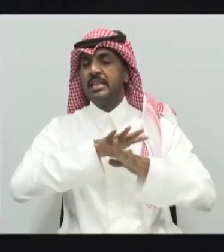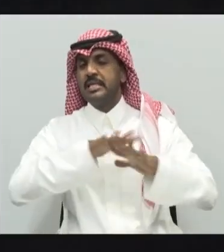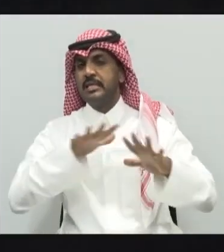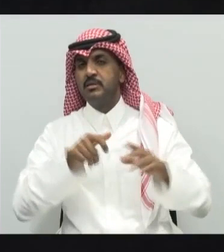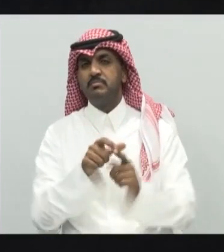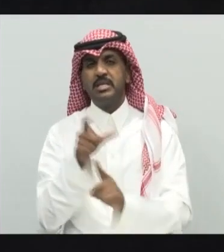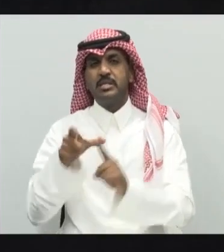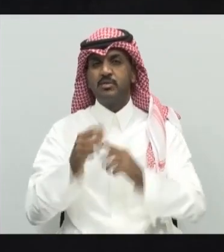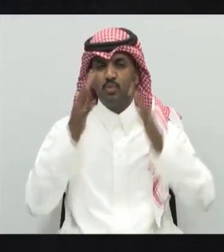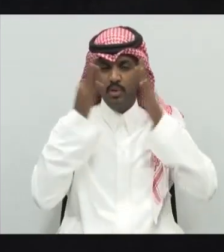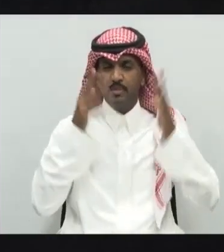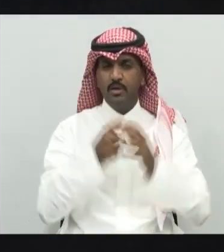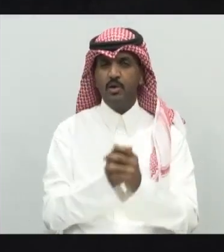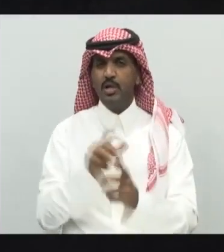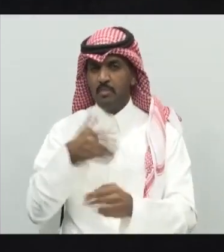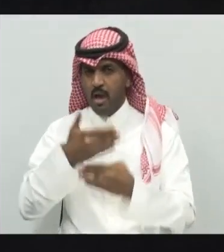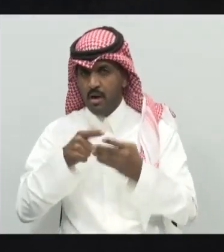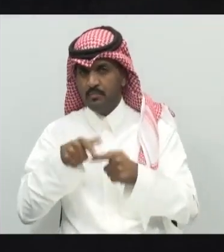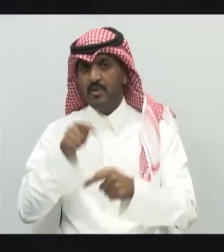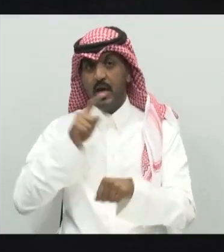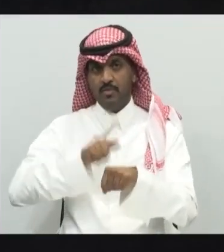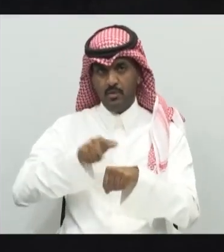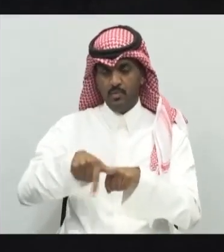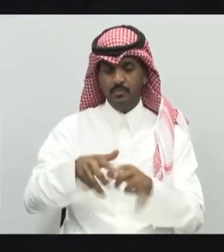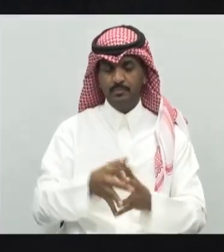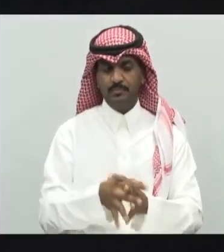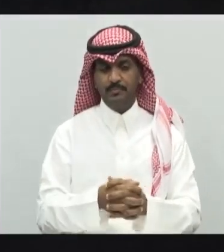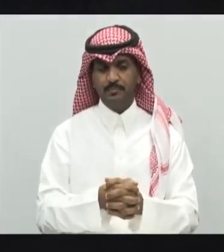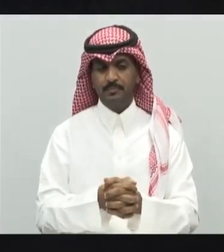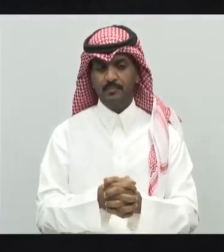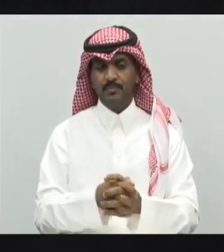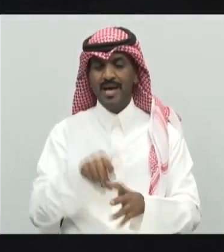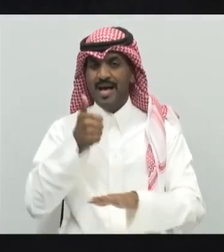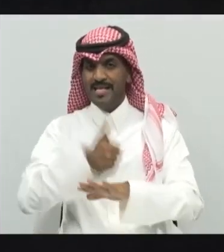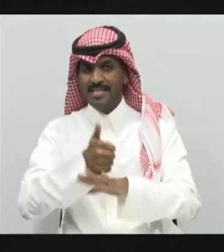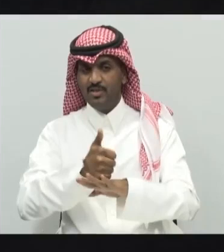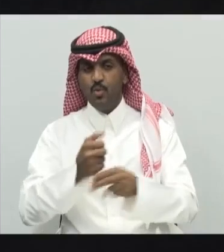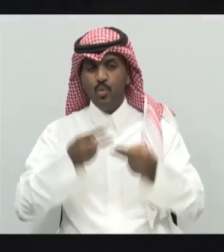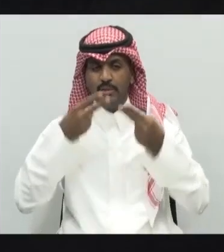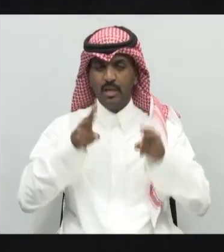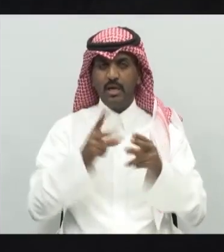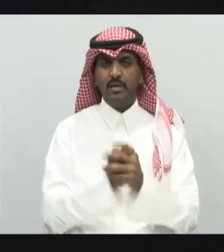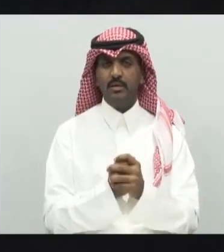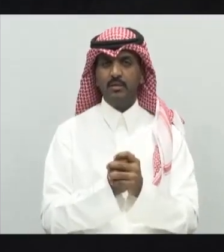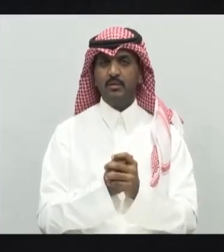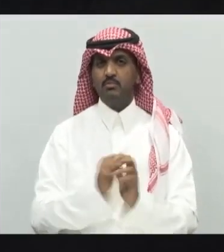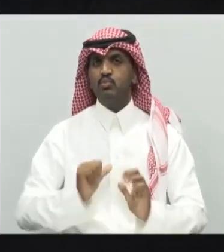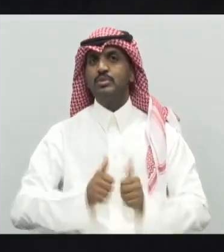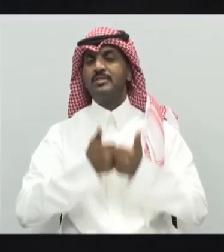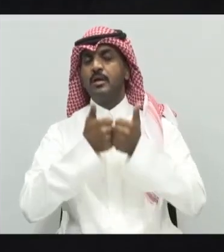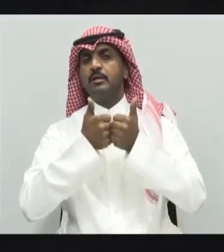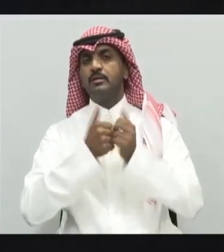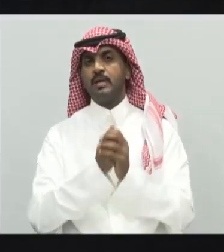العلماء وكيف كثير من العلم القائم في هذا اليوم كان اساسها ومنطلقها من منجزات الحضاره